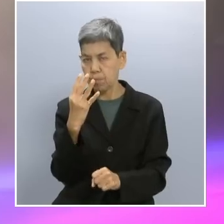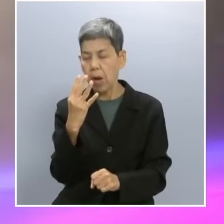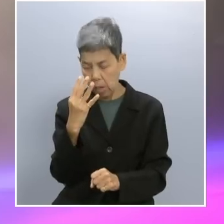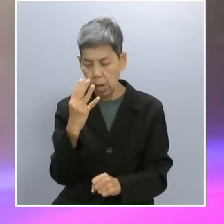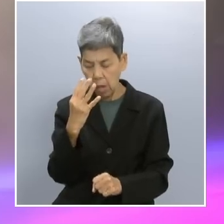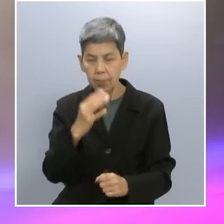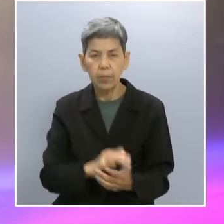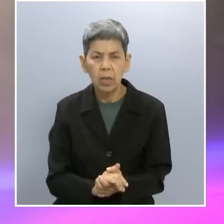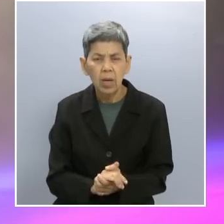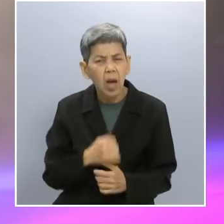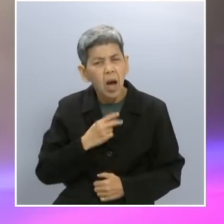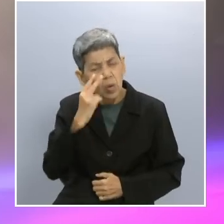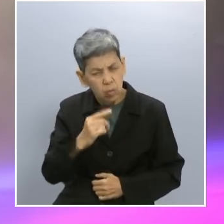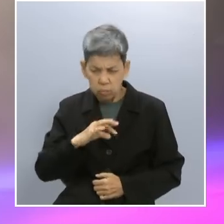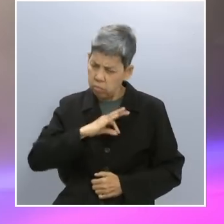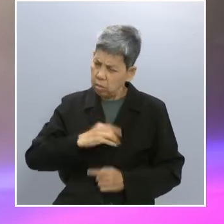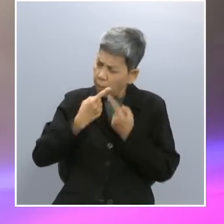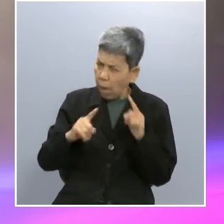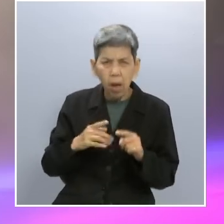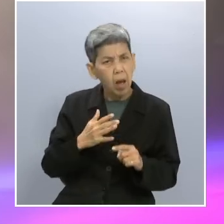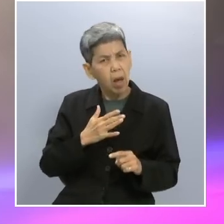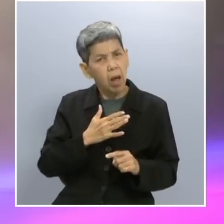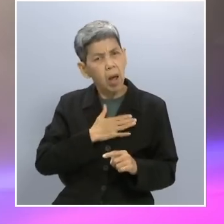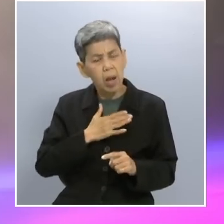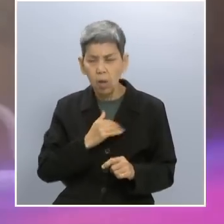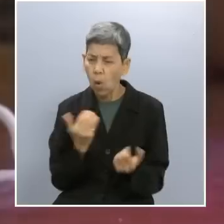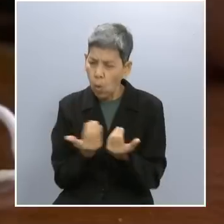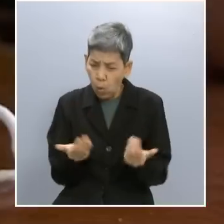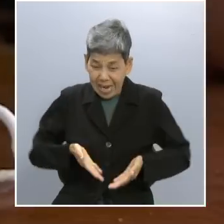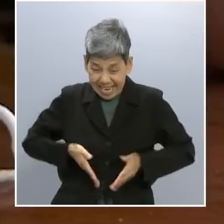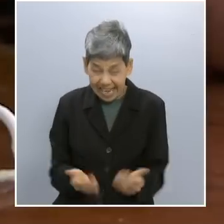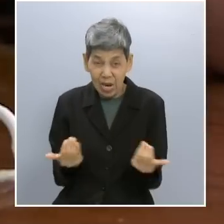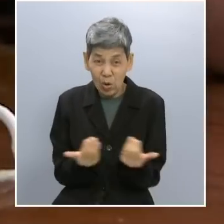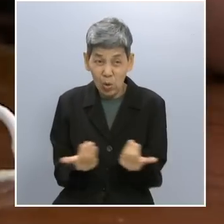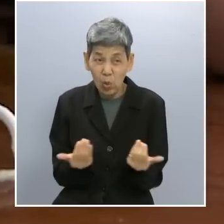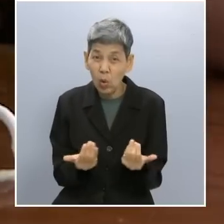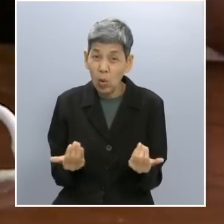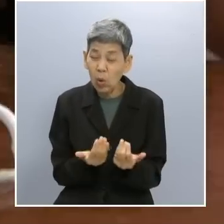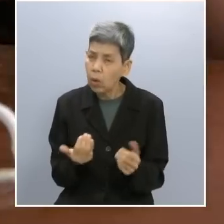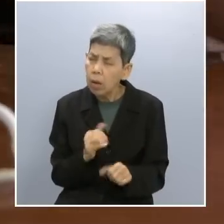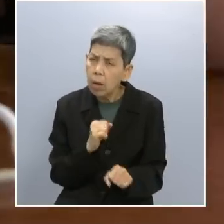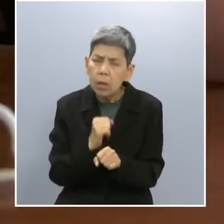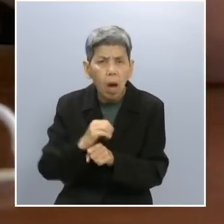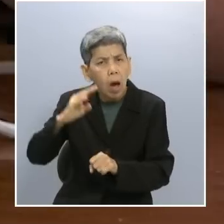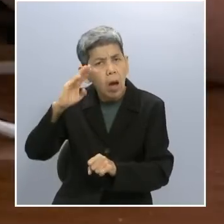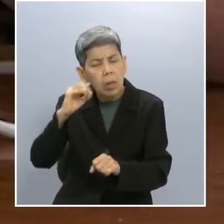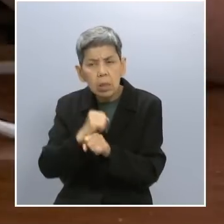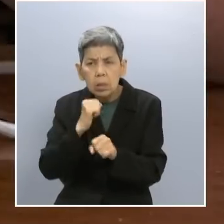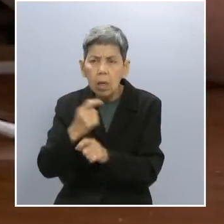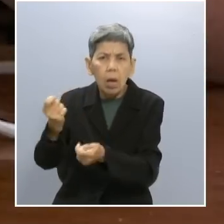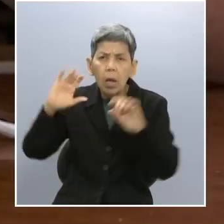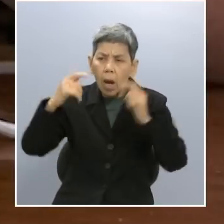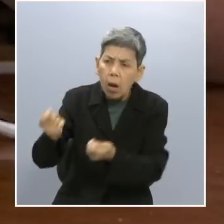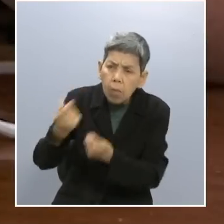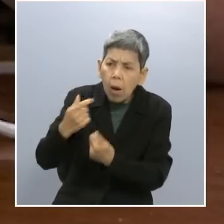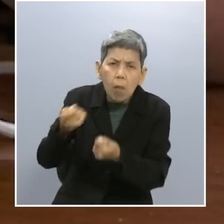แต่สิ่งที่คุณ aแปลกใจคือทำไมตอนที่ลูกเกิดมาเนี่ยลูกถึงไม่ได้รับสวัสดิการใดๆของข้าราชการเลย